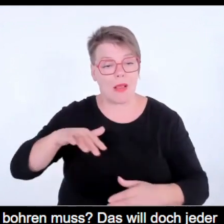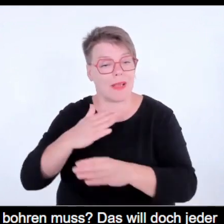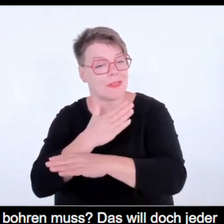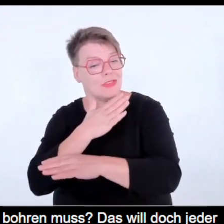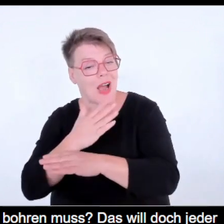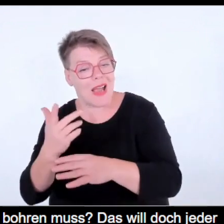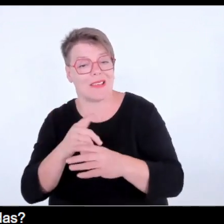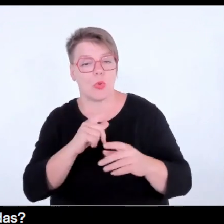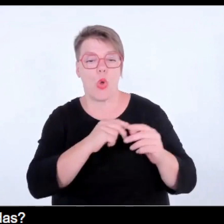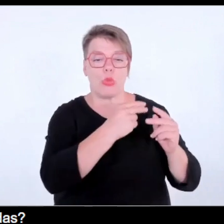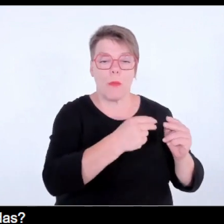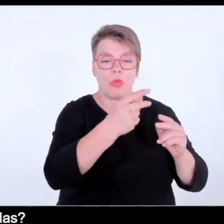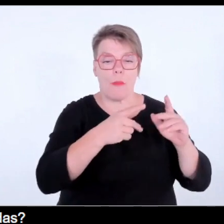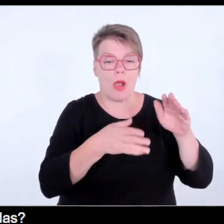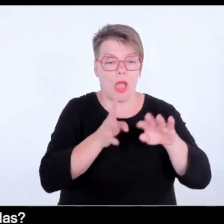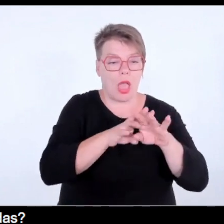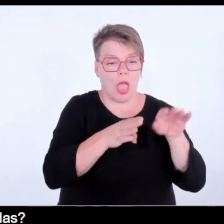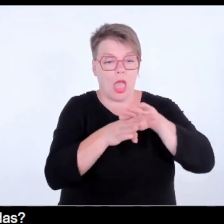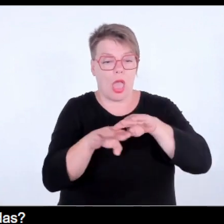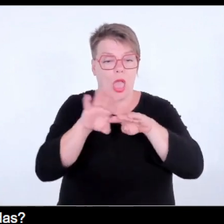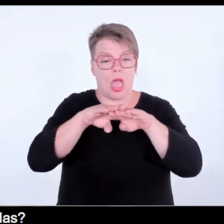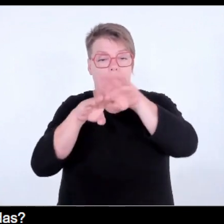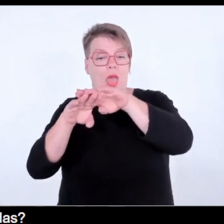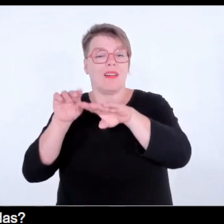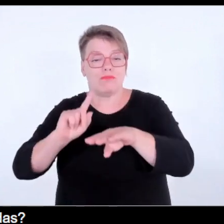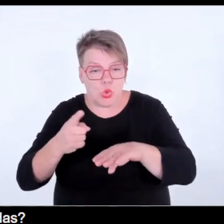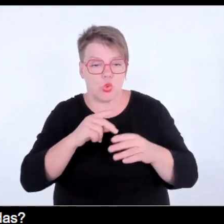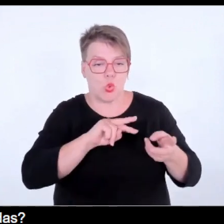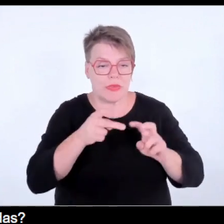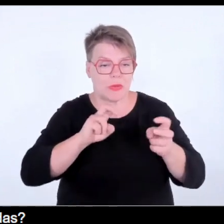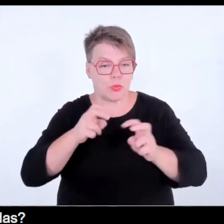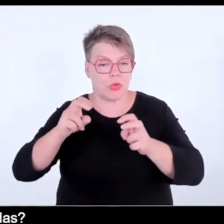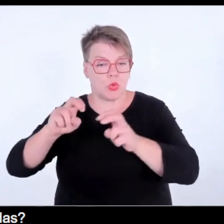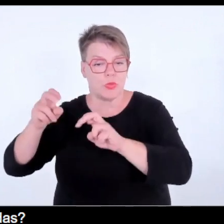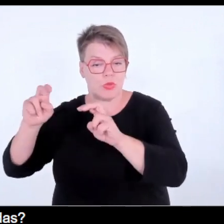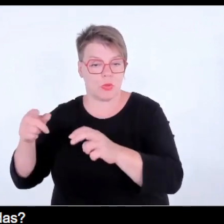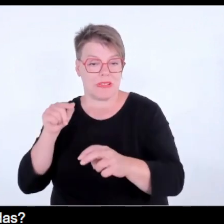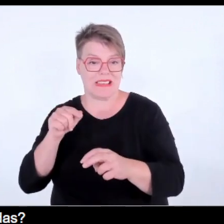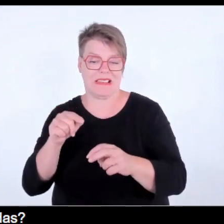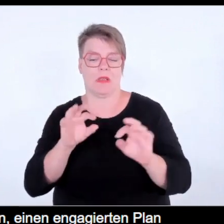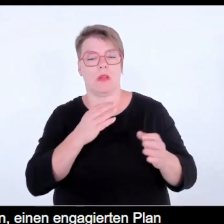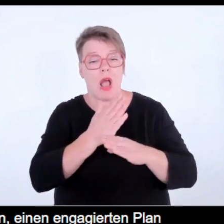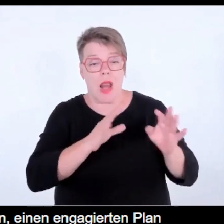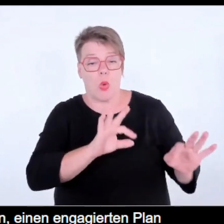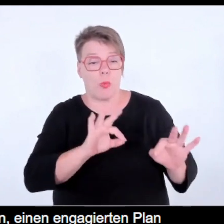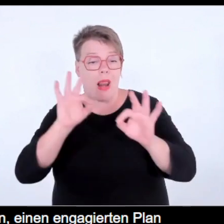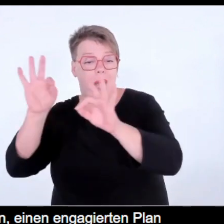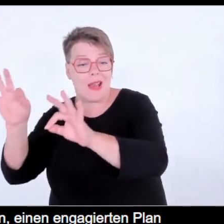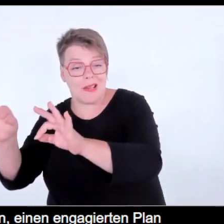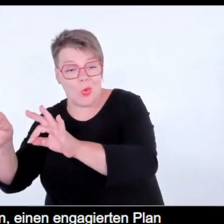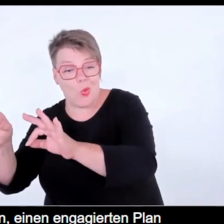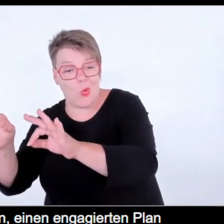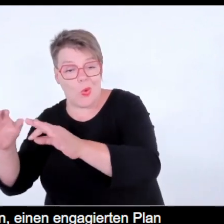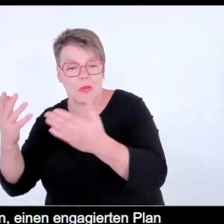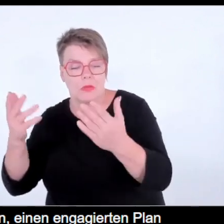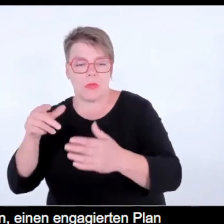Also es wird dann auch nicht einfacher und klarer. Darum ist ja zum Beispiel bei uns Herr Walter Nussel, der sich damit beschäftigt, ein echter Praxischeck, der hat eine Energie. Sie kennen